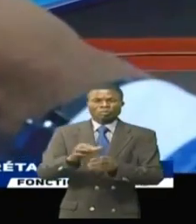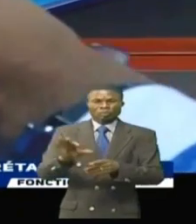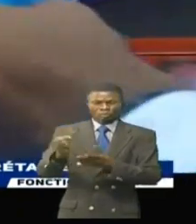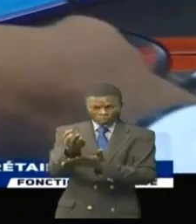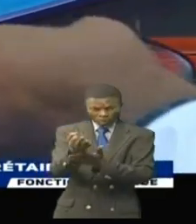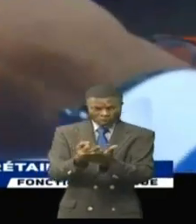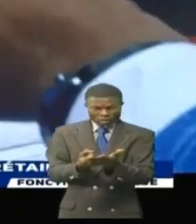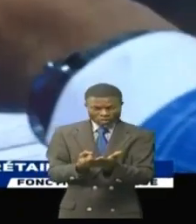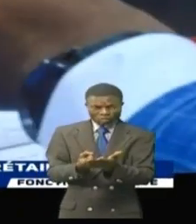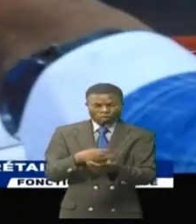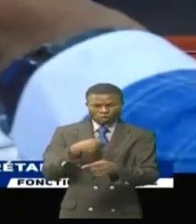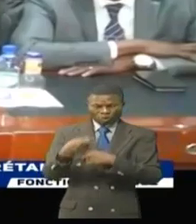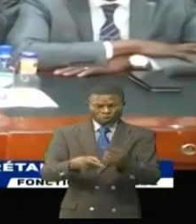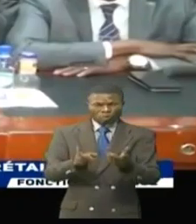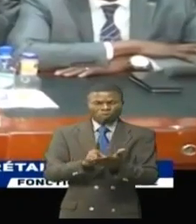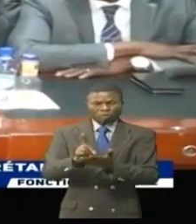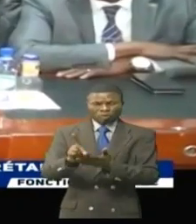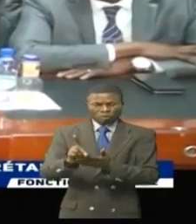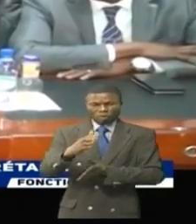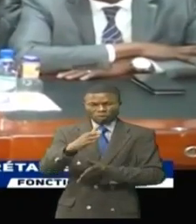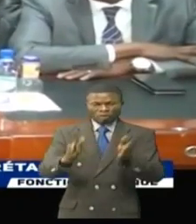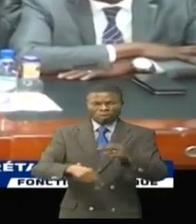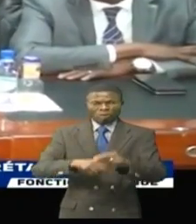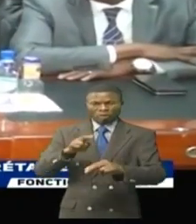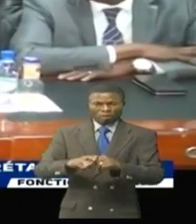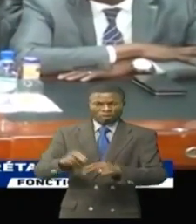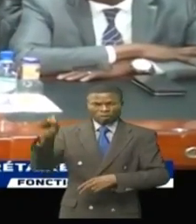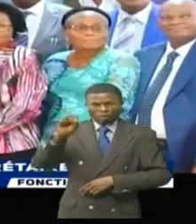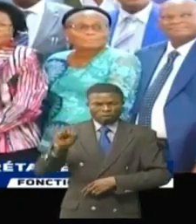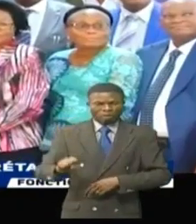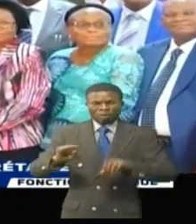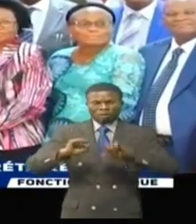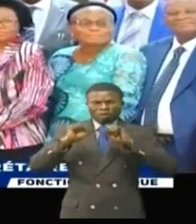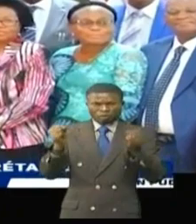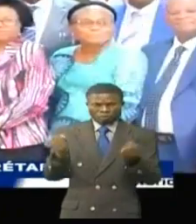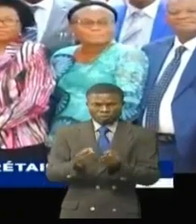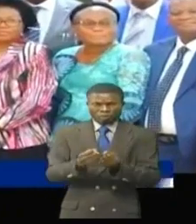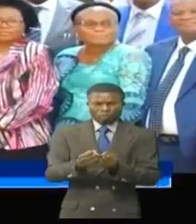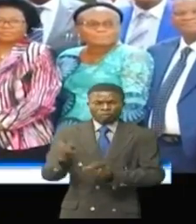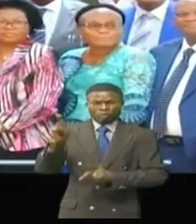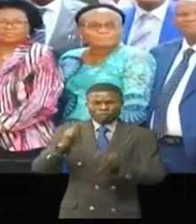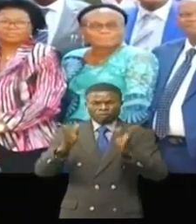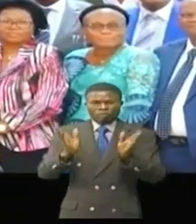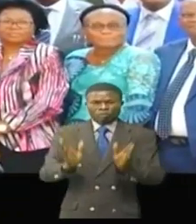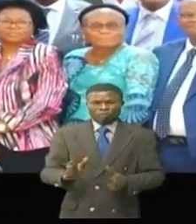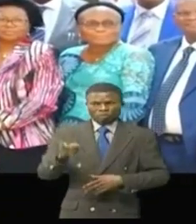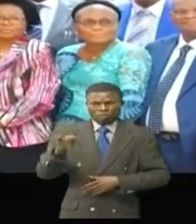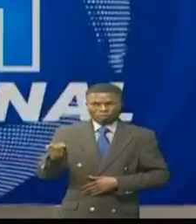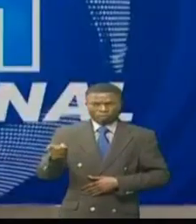formulaires d'ouverture de leurs droits à la Caisse nationale de sécurité sociale des agents publics de l'État, CNSAP.